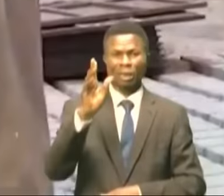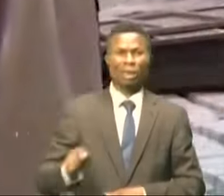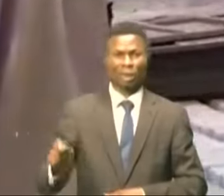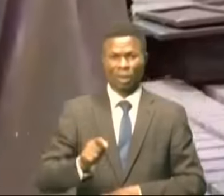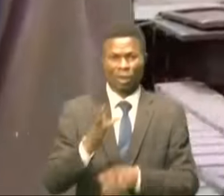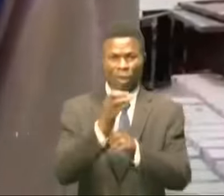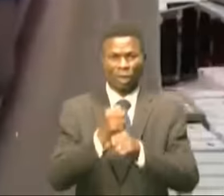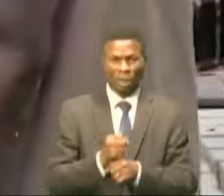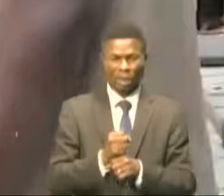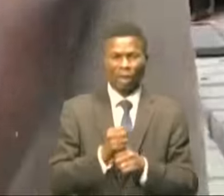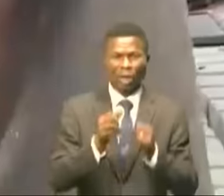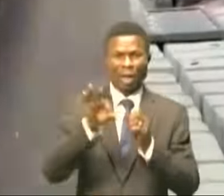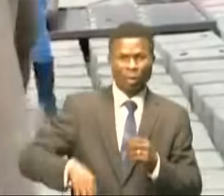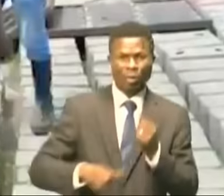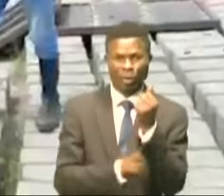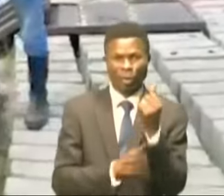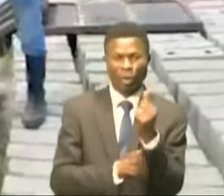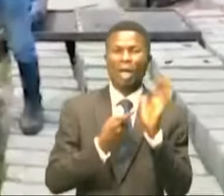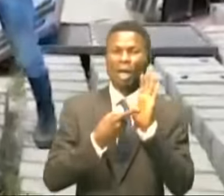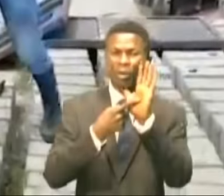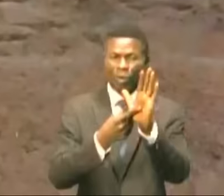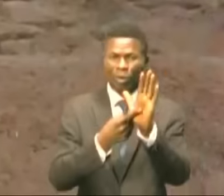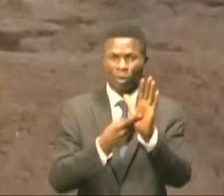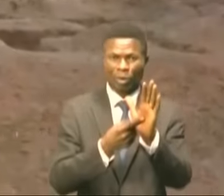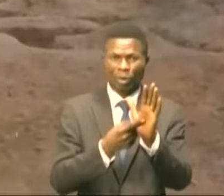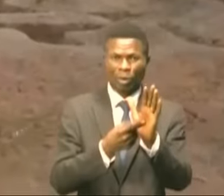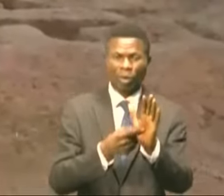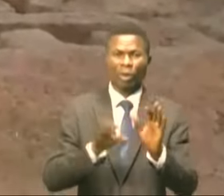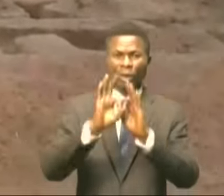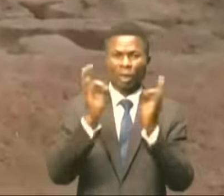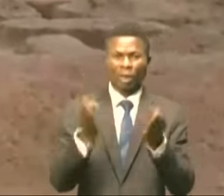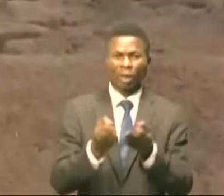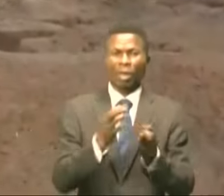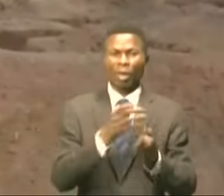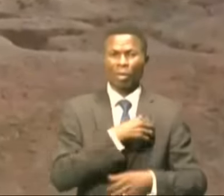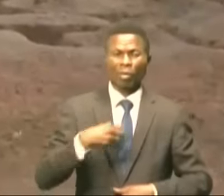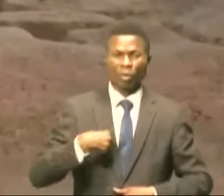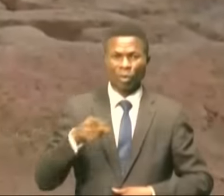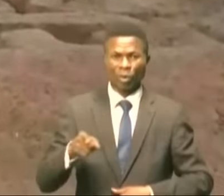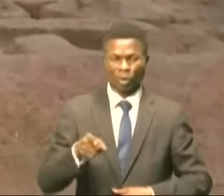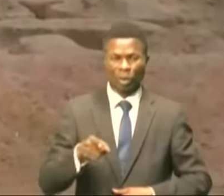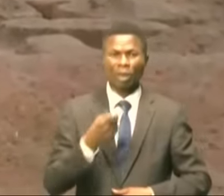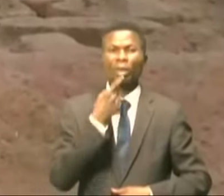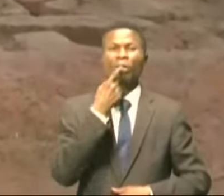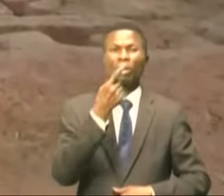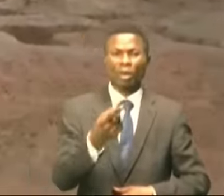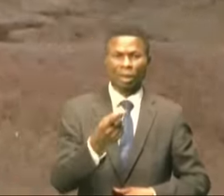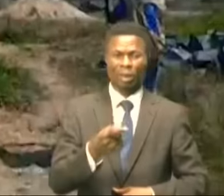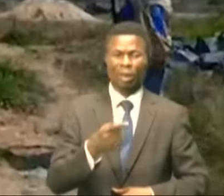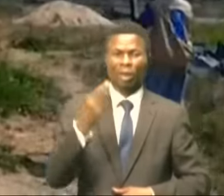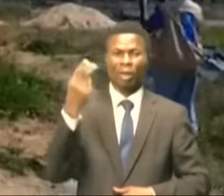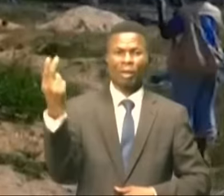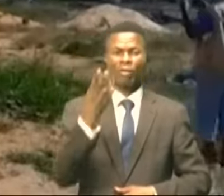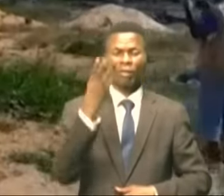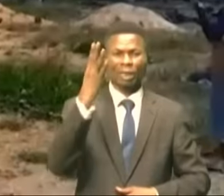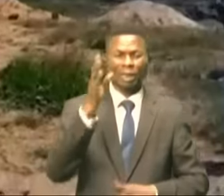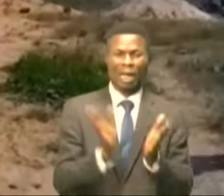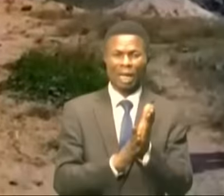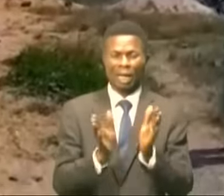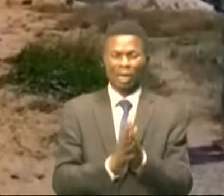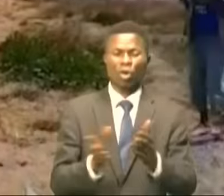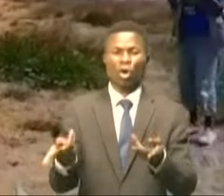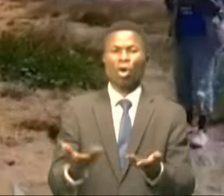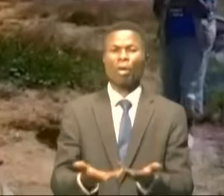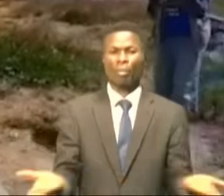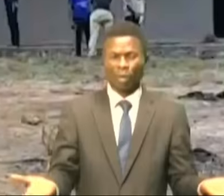des bénéficiaires exprimée par Fanny Fatouma Omega, enseignante en 5e année primaire à l'école